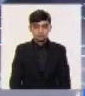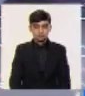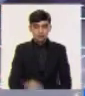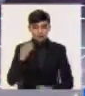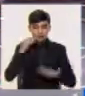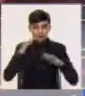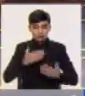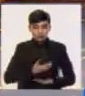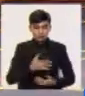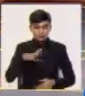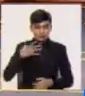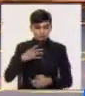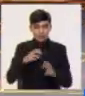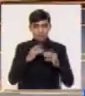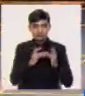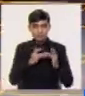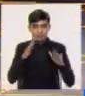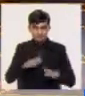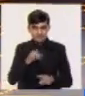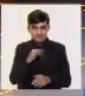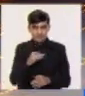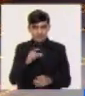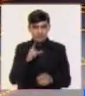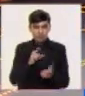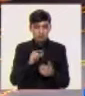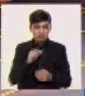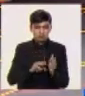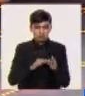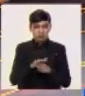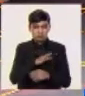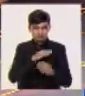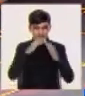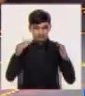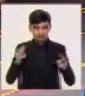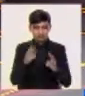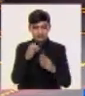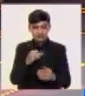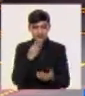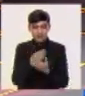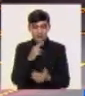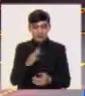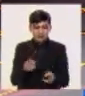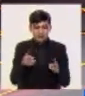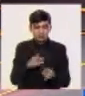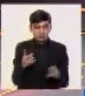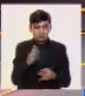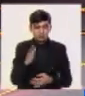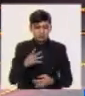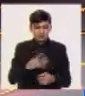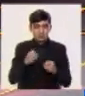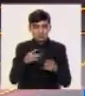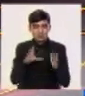В Актобе жильцы бывшего общежития, где в понедельник полностью сгорела крыша, вынуждены оставаться в своих квартирах. В здании сейчас